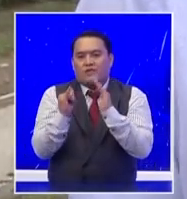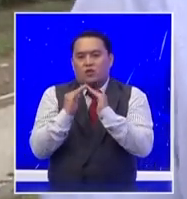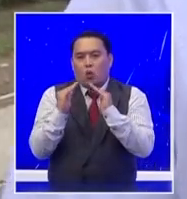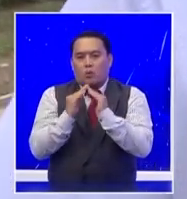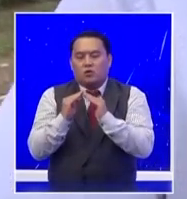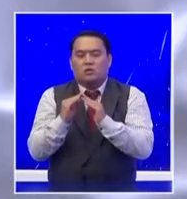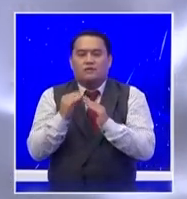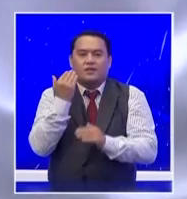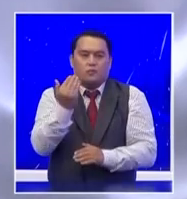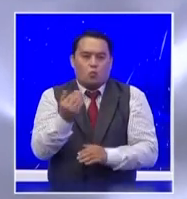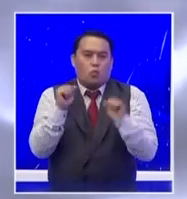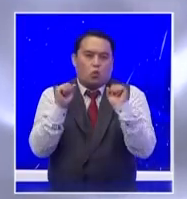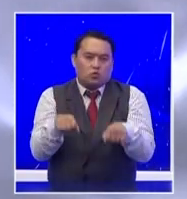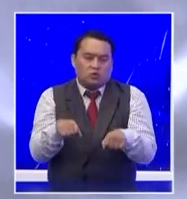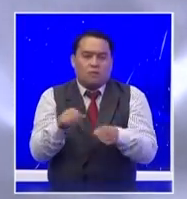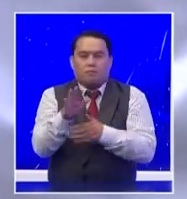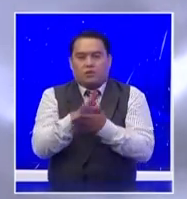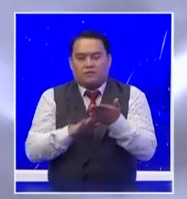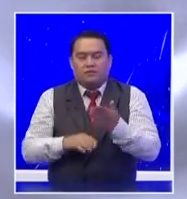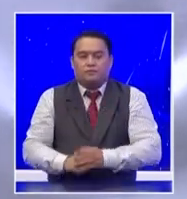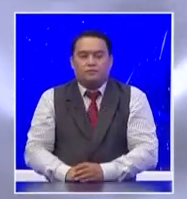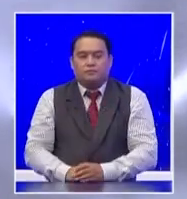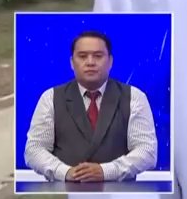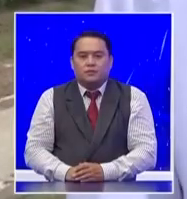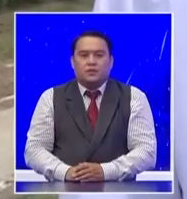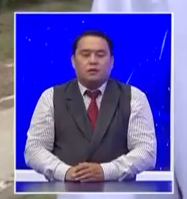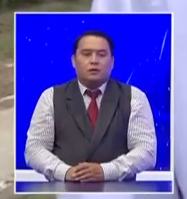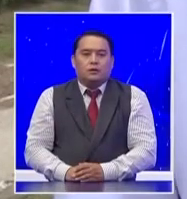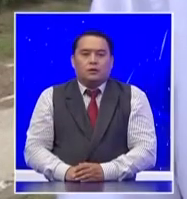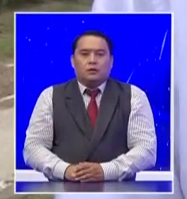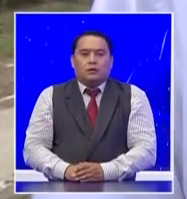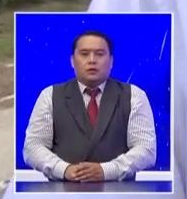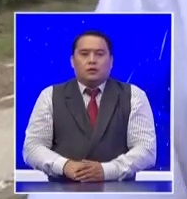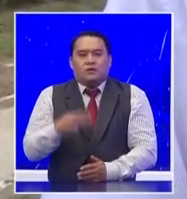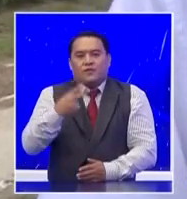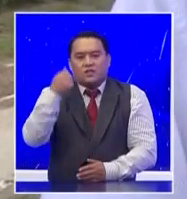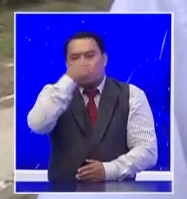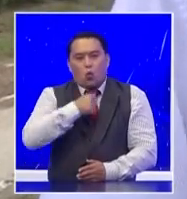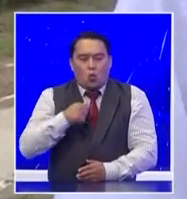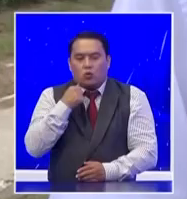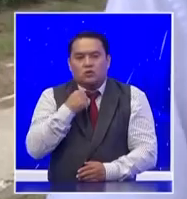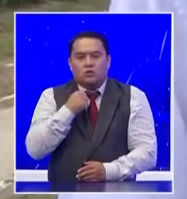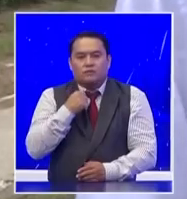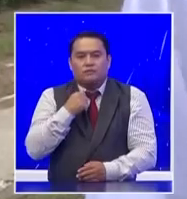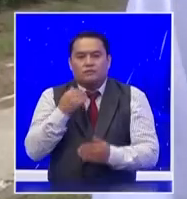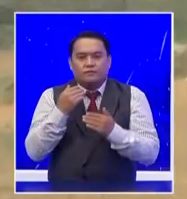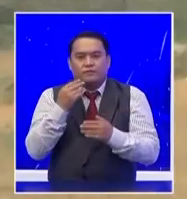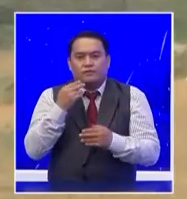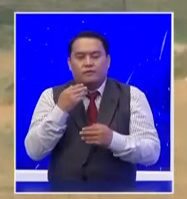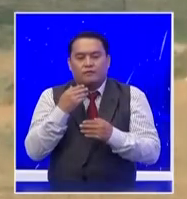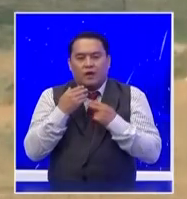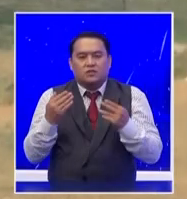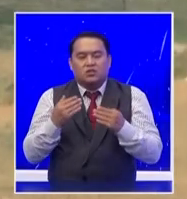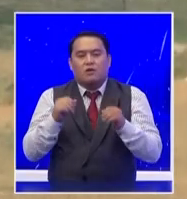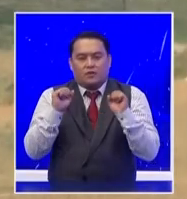ихними прескурантами, можно будет провести домой. До конца года, видимо, конкретный уже результат будет. Похоже,